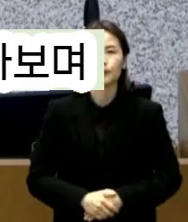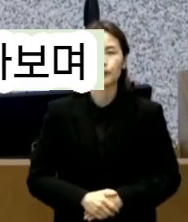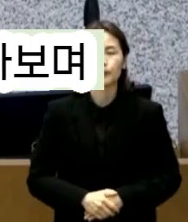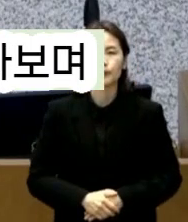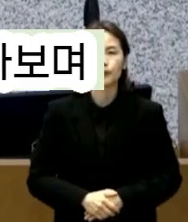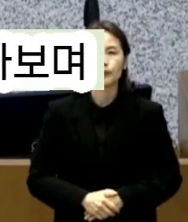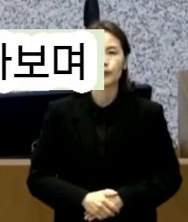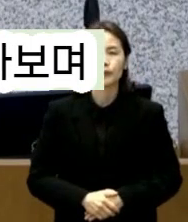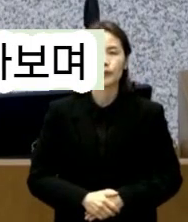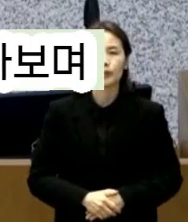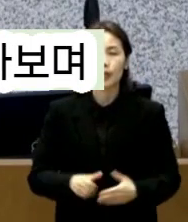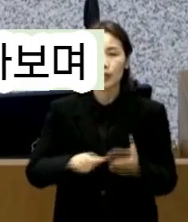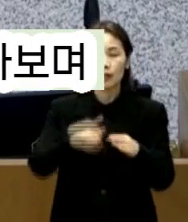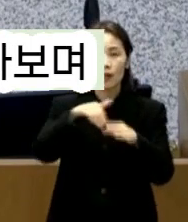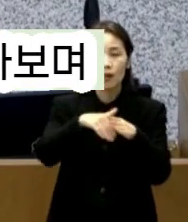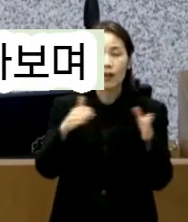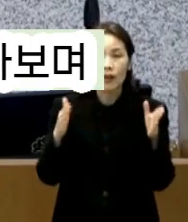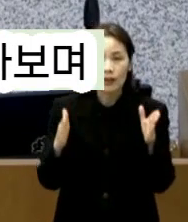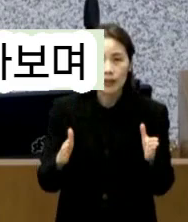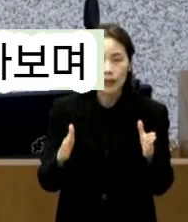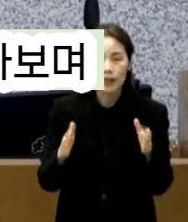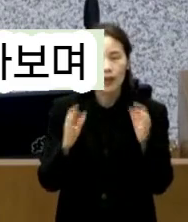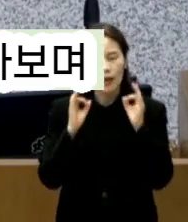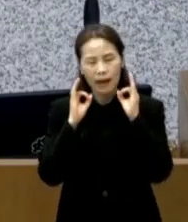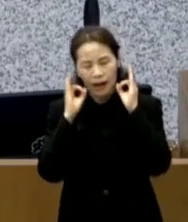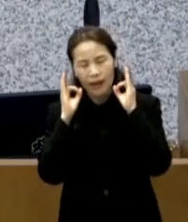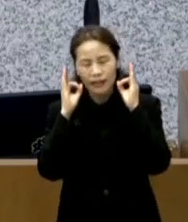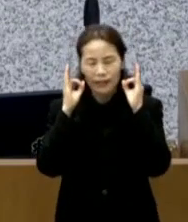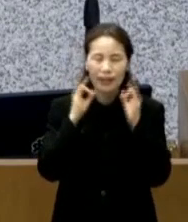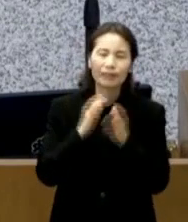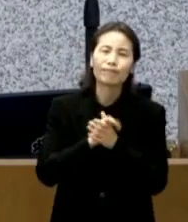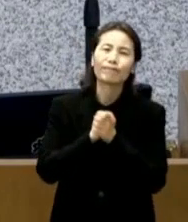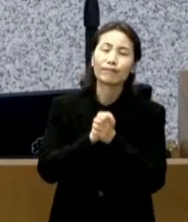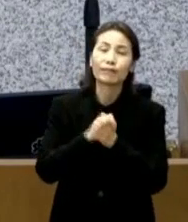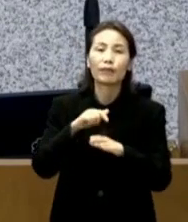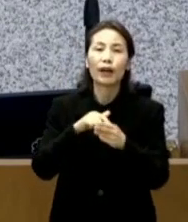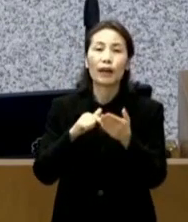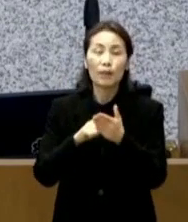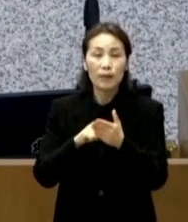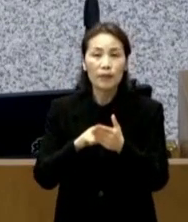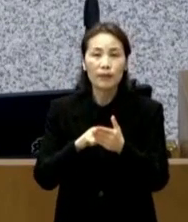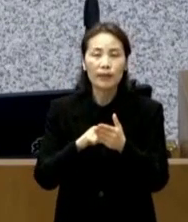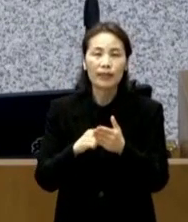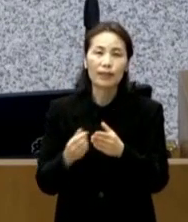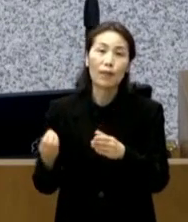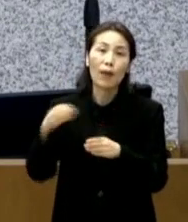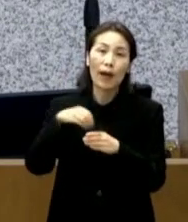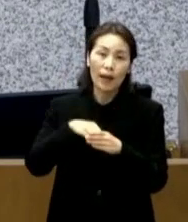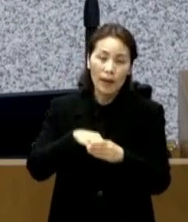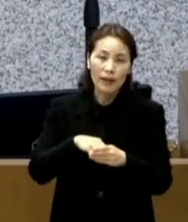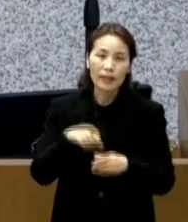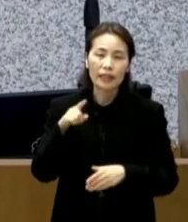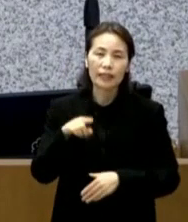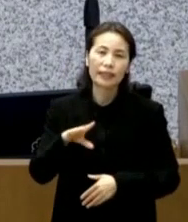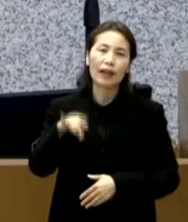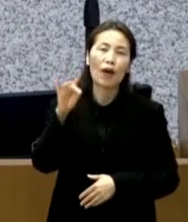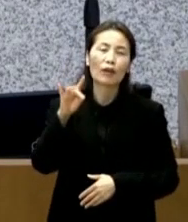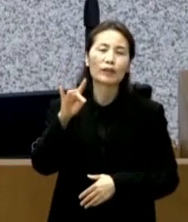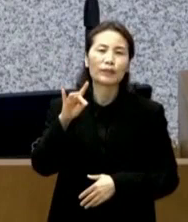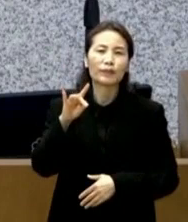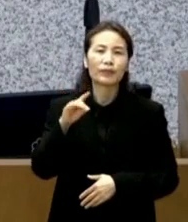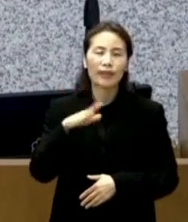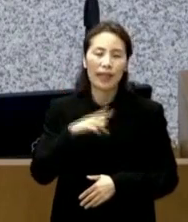기간 국민을 향한 여야의 간절한 호소를 바라보며 저는 11대 경기도에 입성하던 날의 초심을